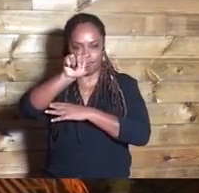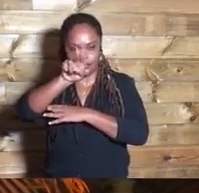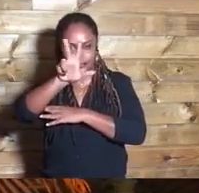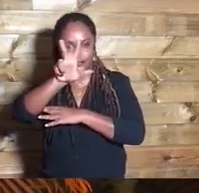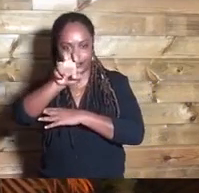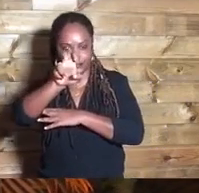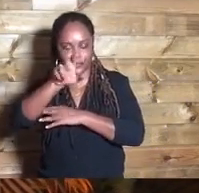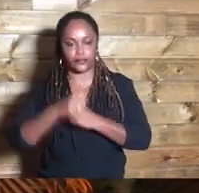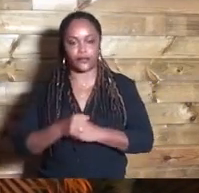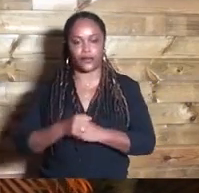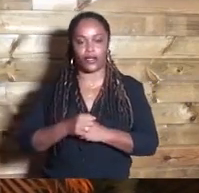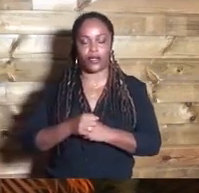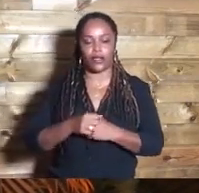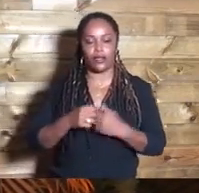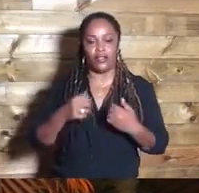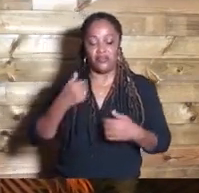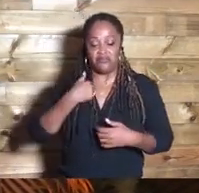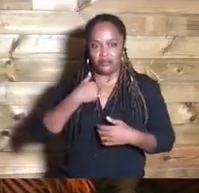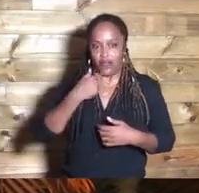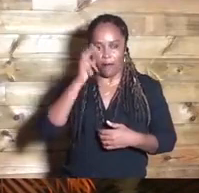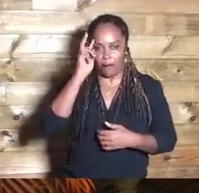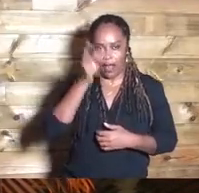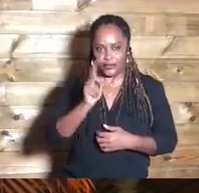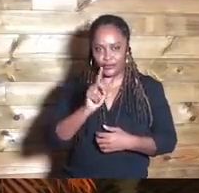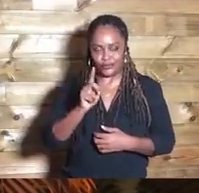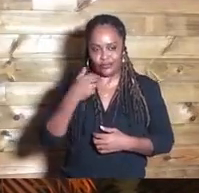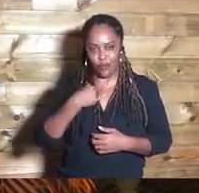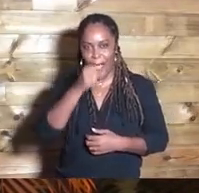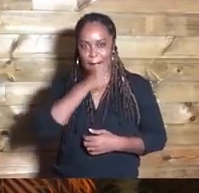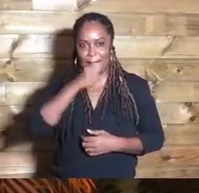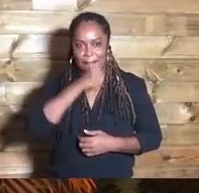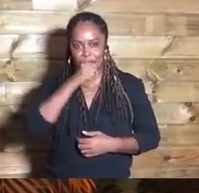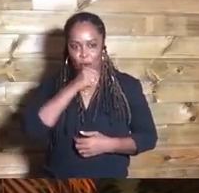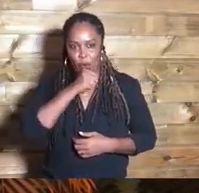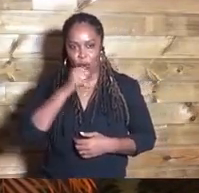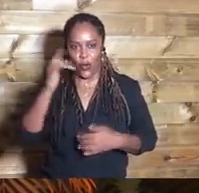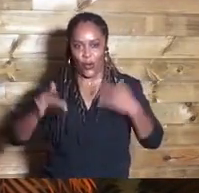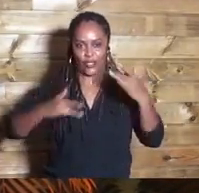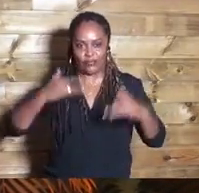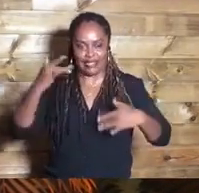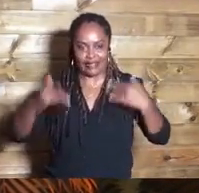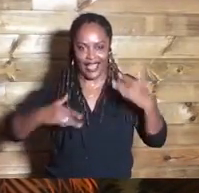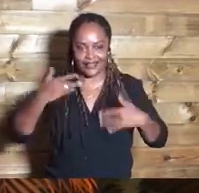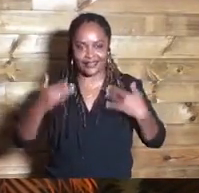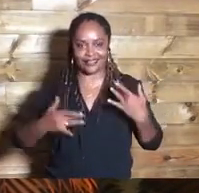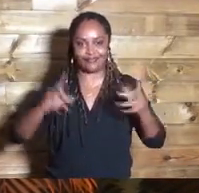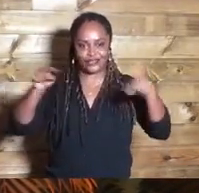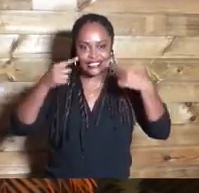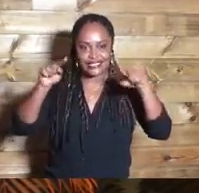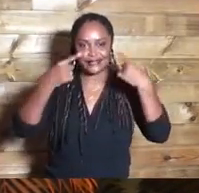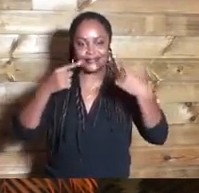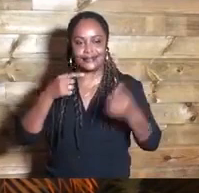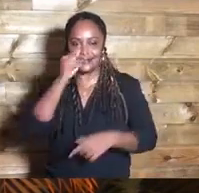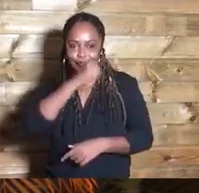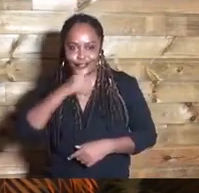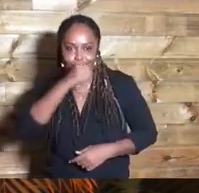j'ai plutôt l'habitude des micros sur scène, voilà. Donc je vais essayer, voilà. En tout cas, merci, merci. Et comme le dit Charlotte, je pense